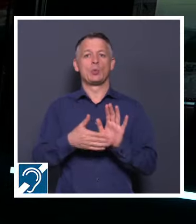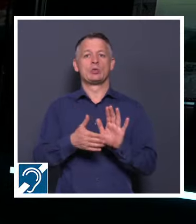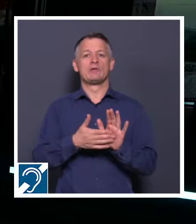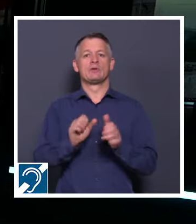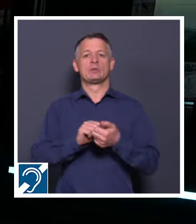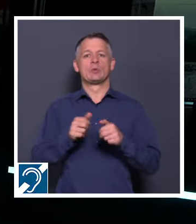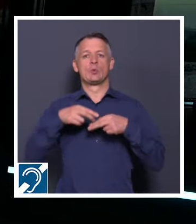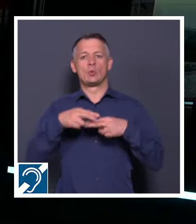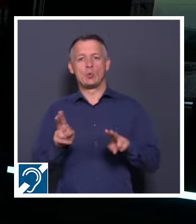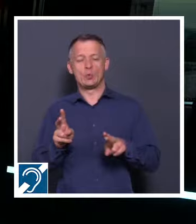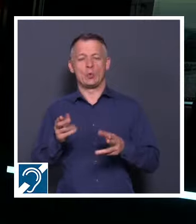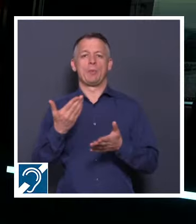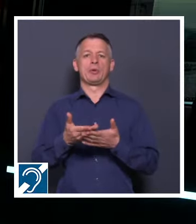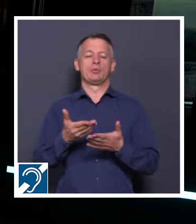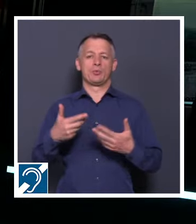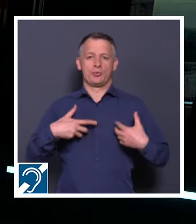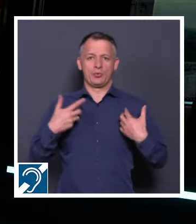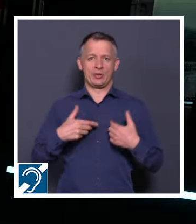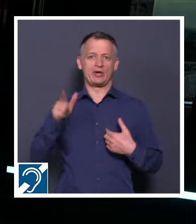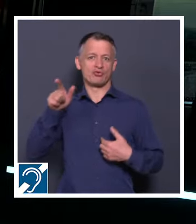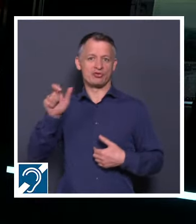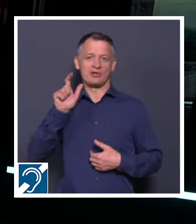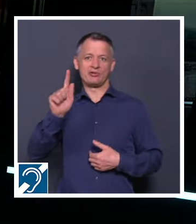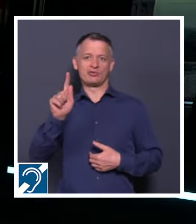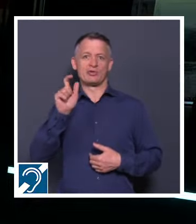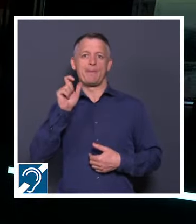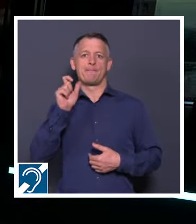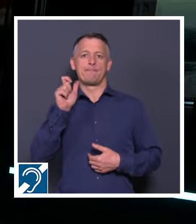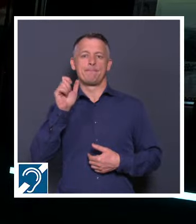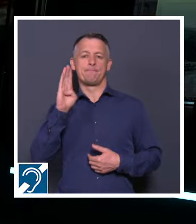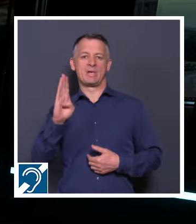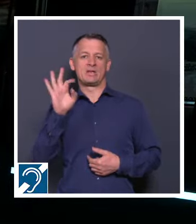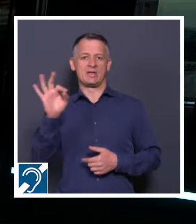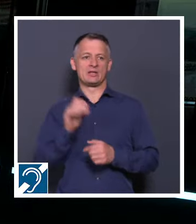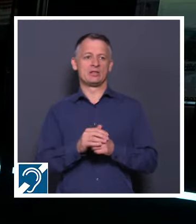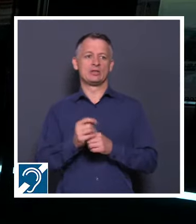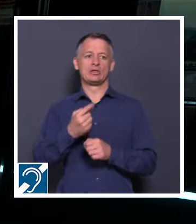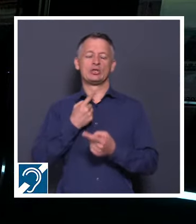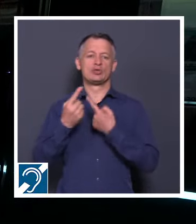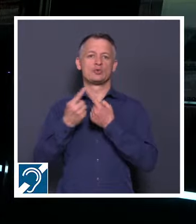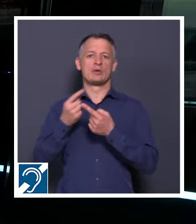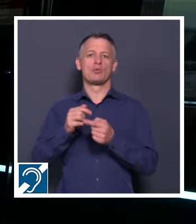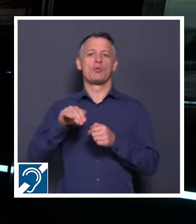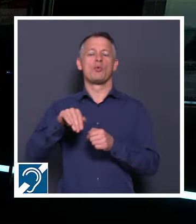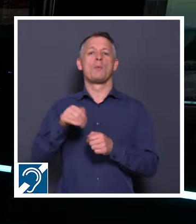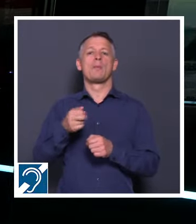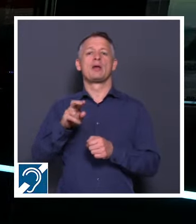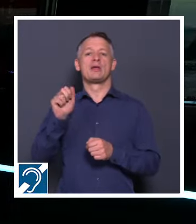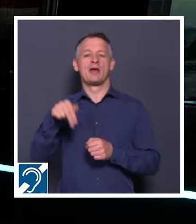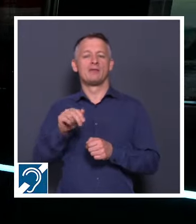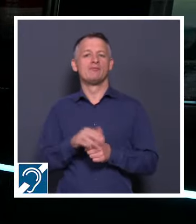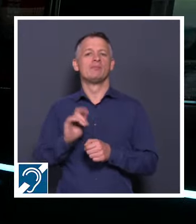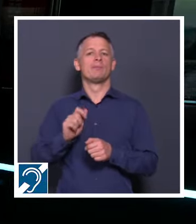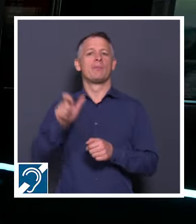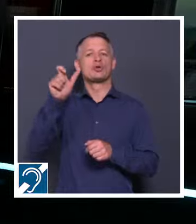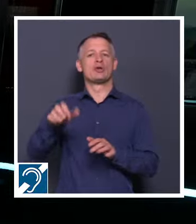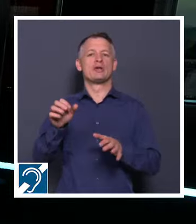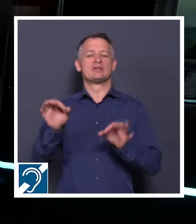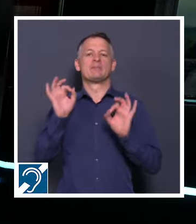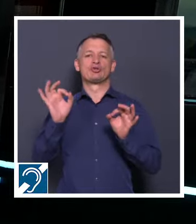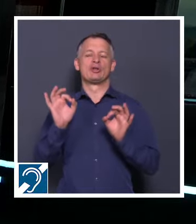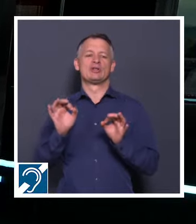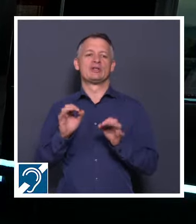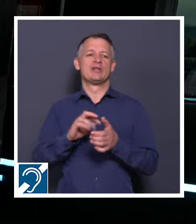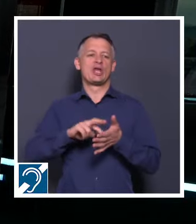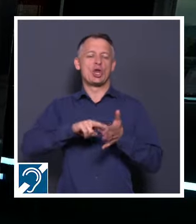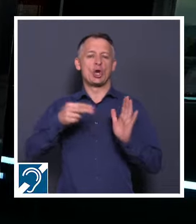acest update pe care l-a primit ChatGPT, discutăm la această oră cu Marian Hurtucaș, specialist în tehnologie și marketing. Bună dimineața,